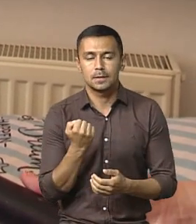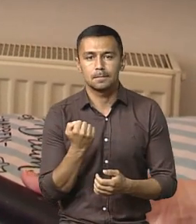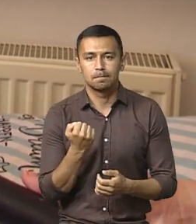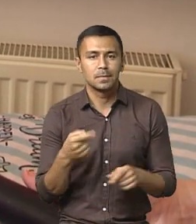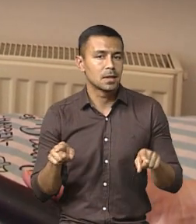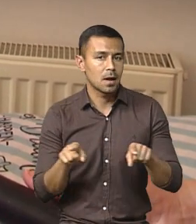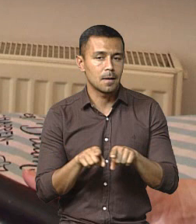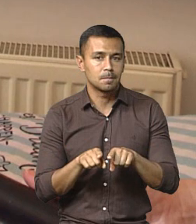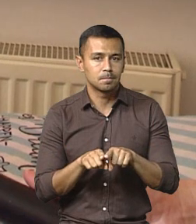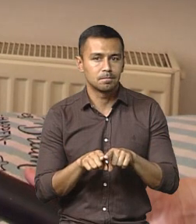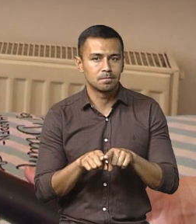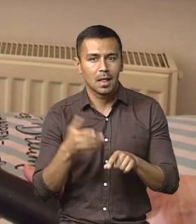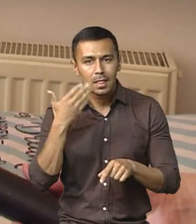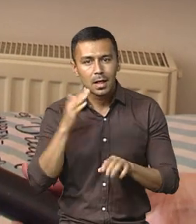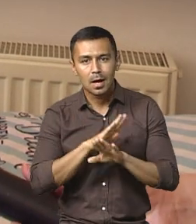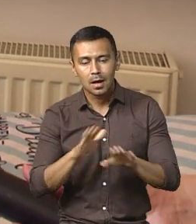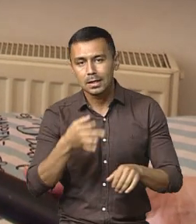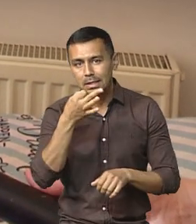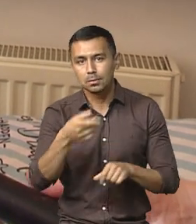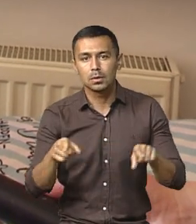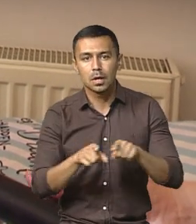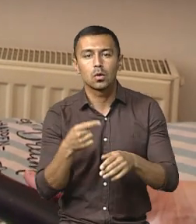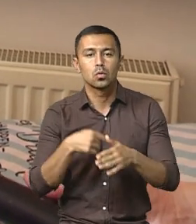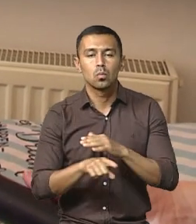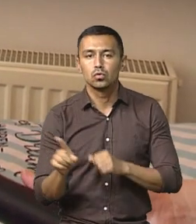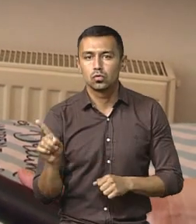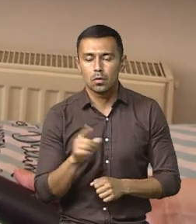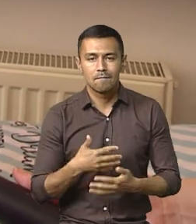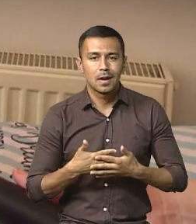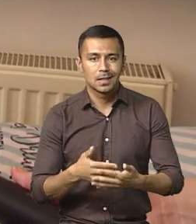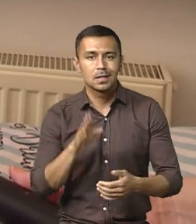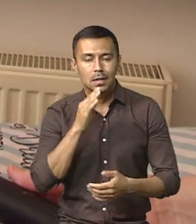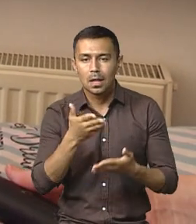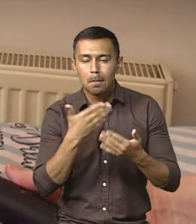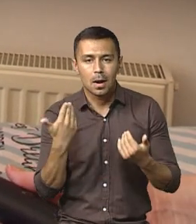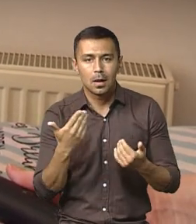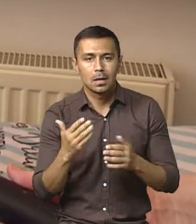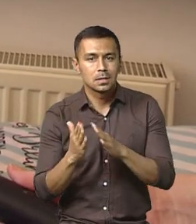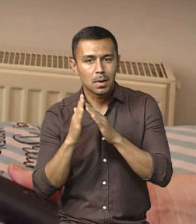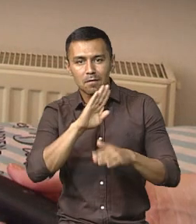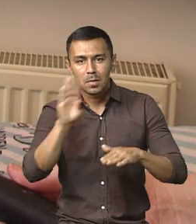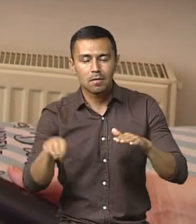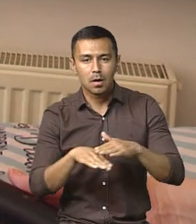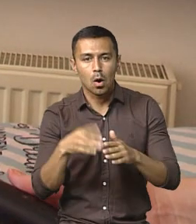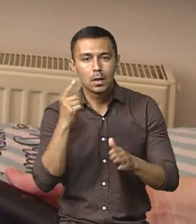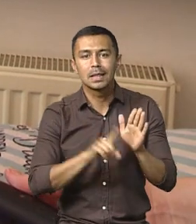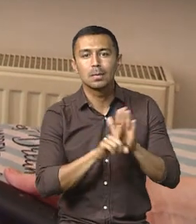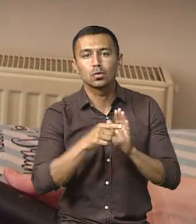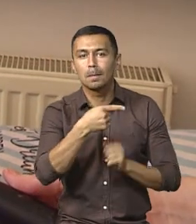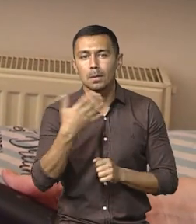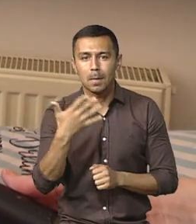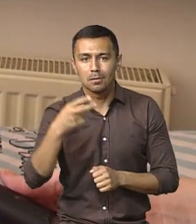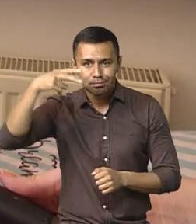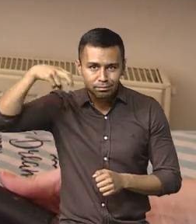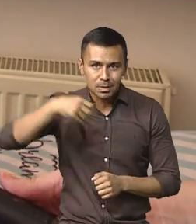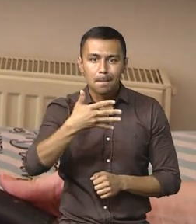видалась така нелегка, скажімо так, тому що вагітна жінка не має спати в підвалі при мінус 5, бігати